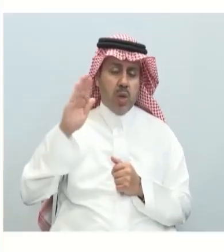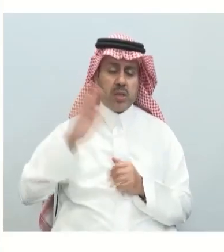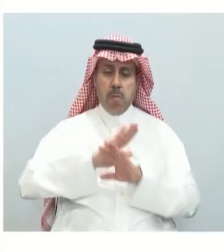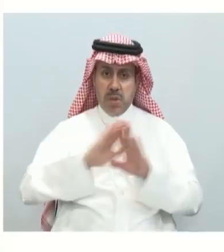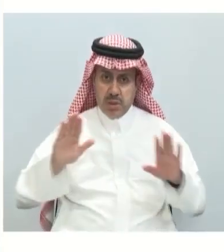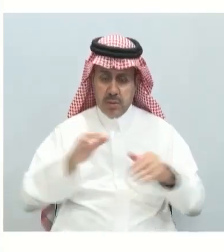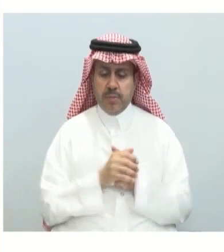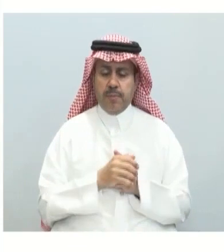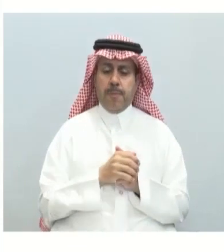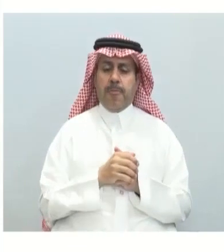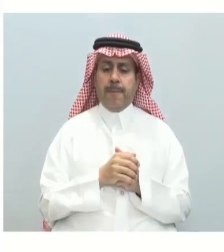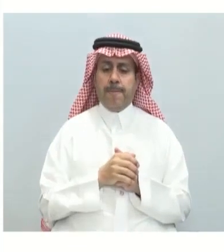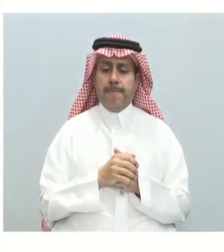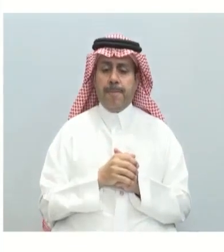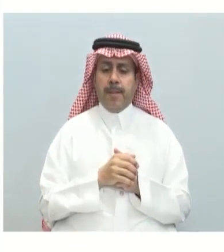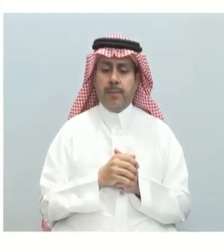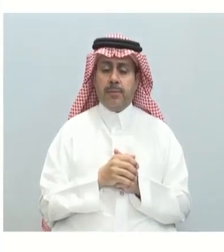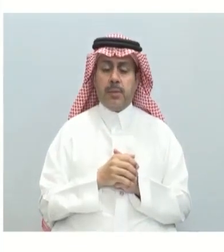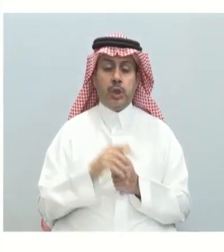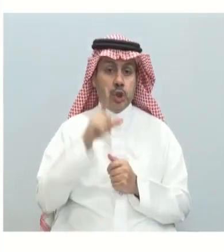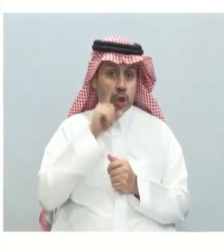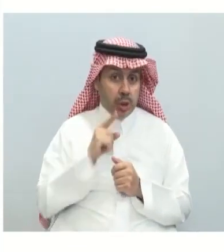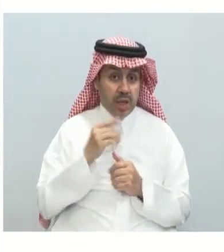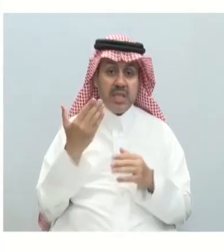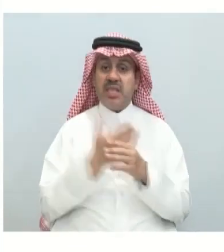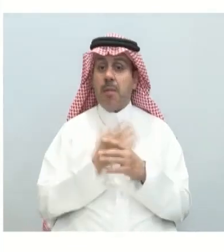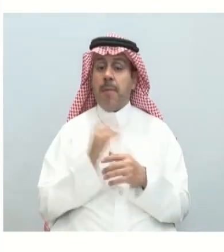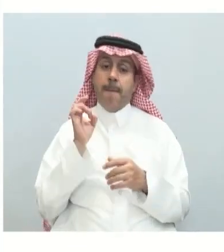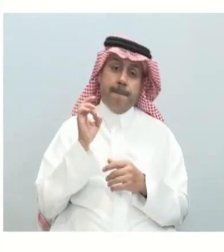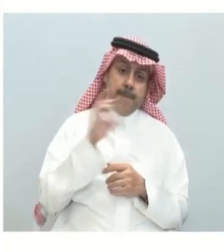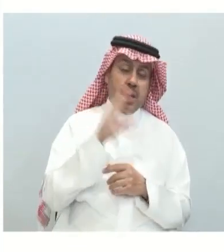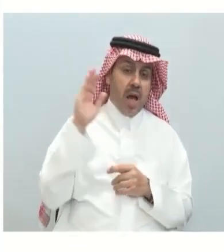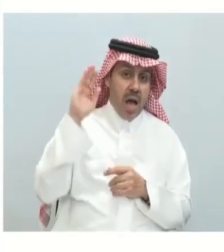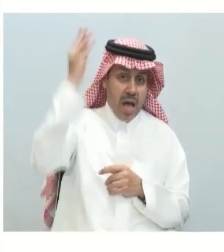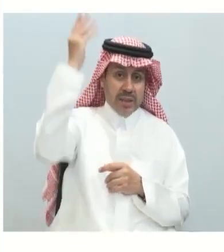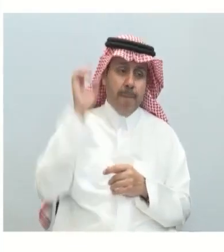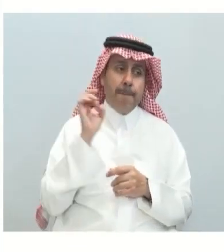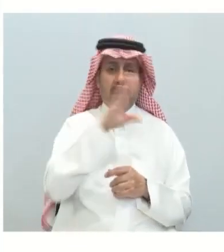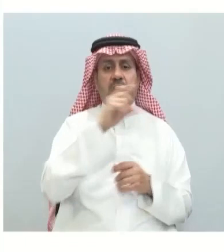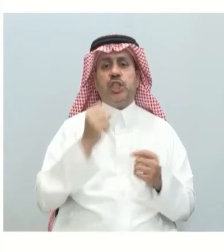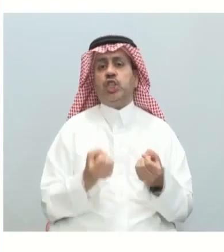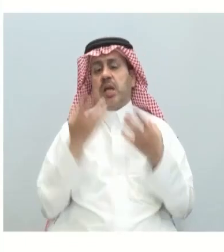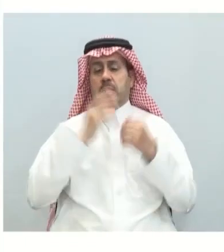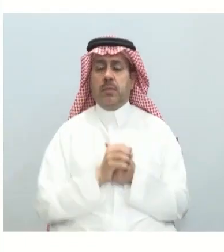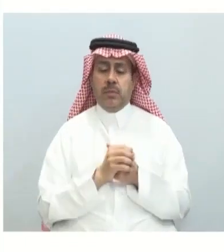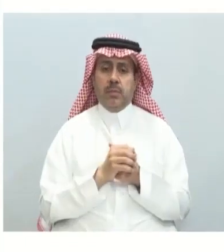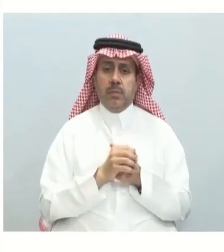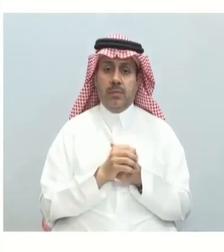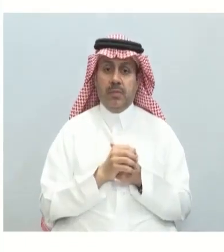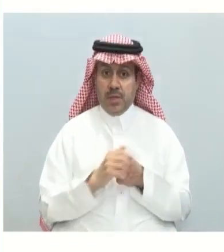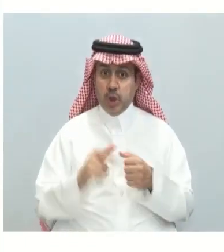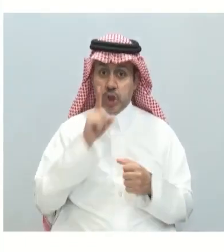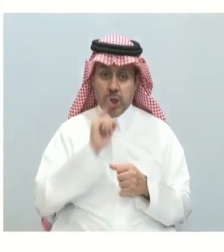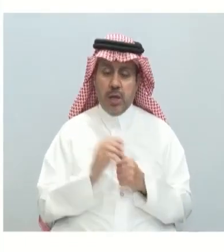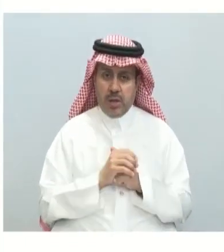فانه استطاع اخراج الابوين ادم وحواء من الجنه وسيسعى لاحظ معي